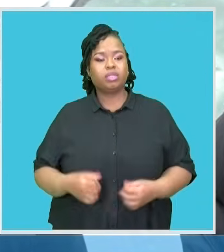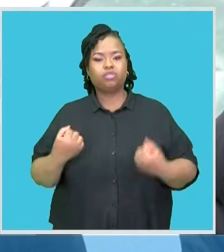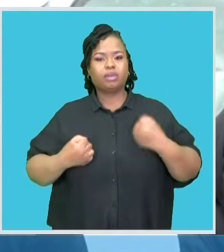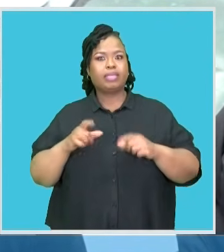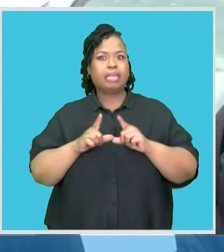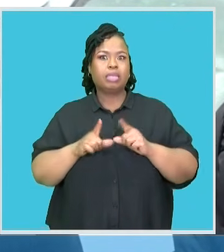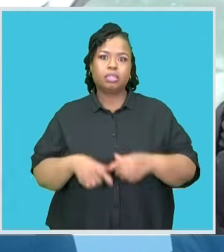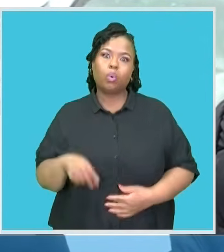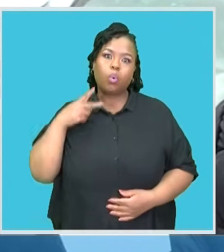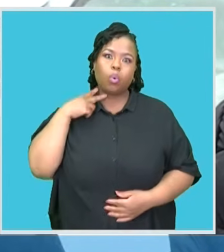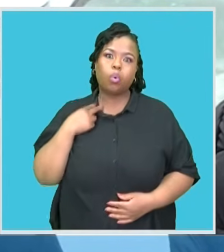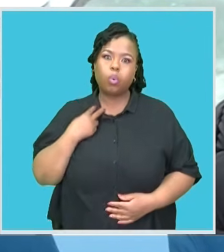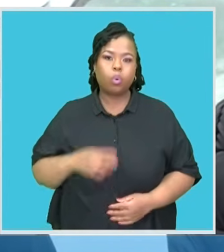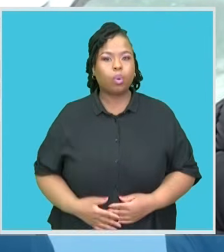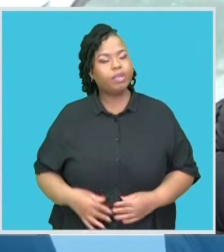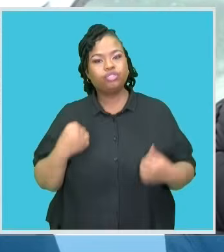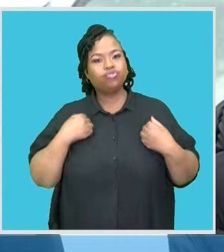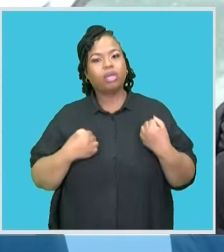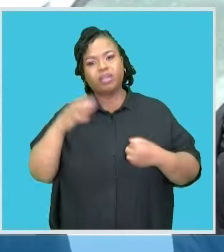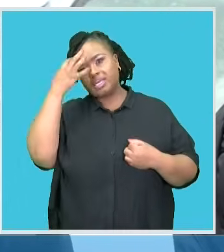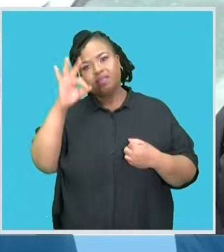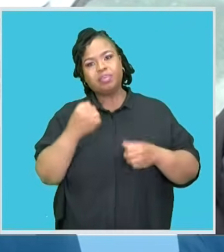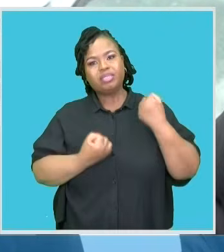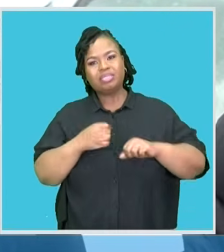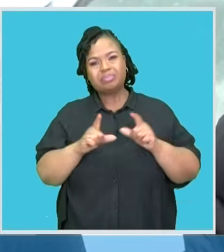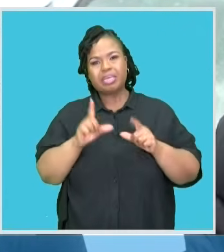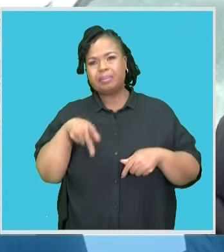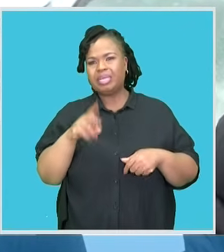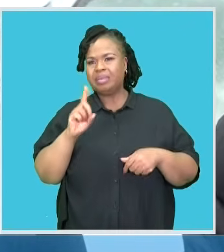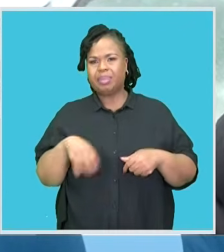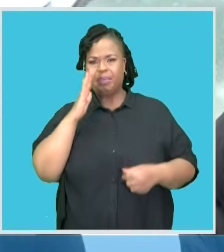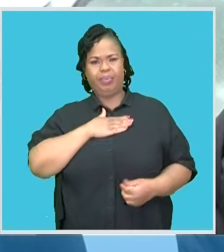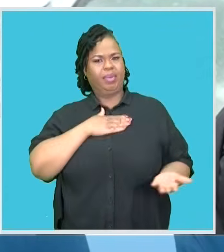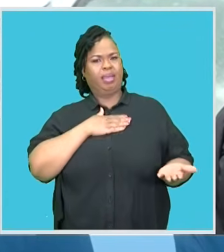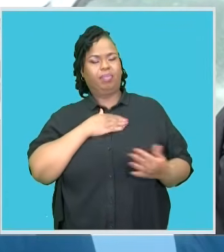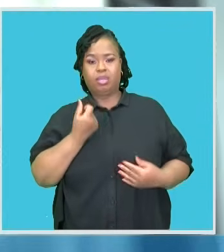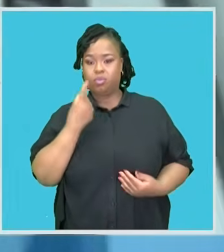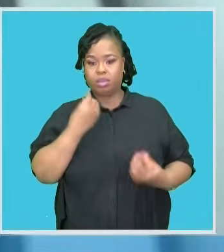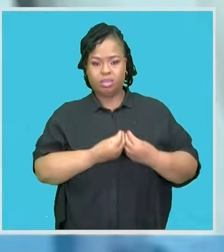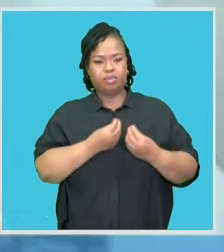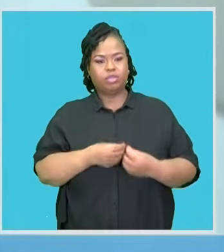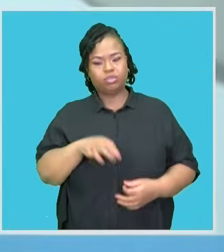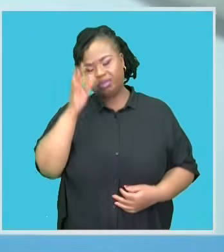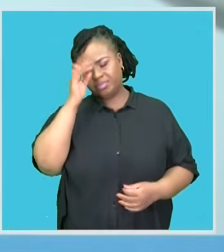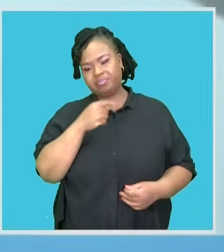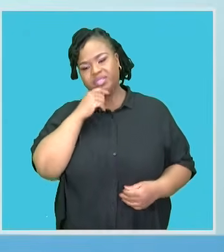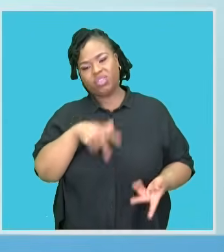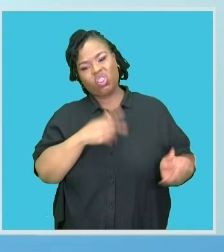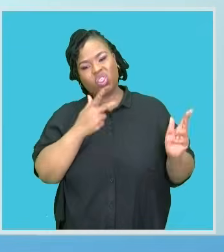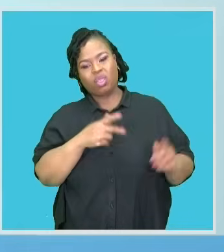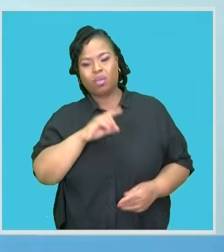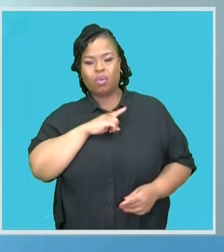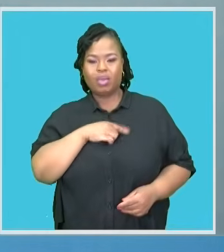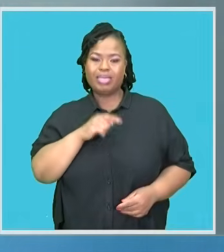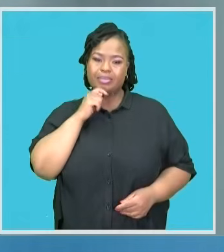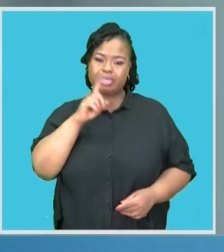license. Ihlazo ngempela, badrive imoto lezi zakahulumeni bangenanga ngisho nama-PDP. And it's one thing our transport officers futhi abazinaki. Kepha